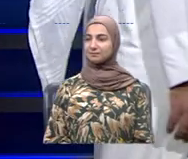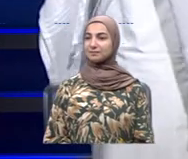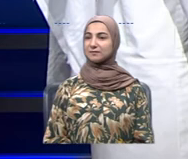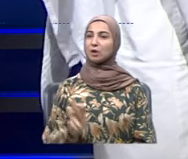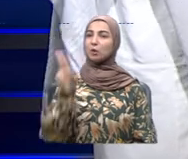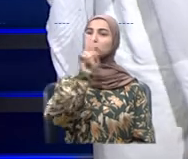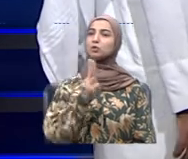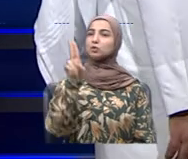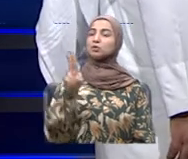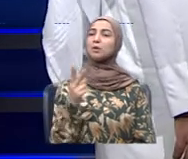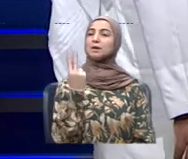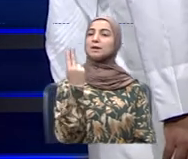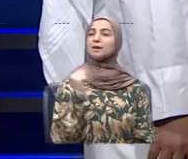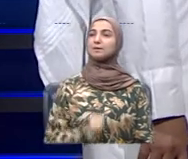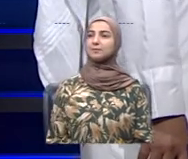السؤال الثامن